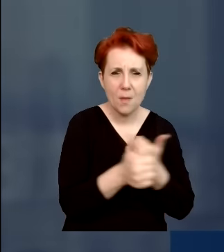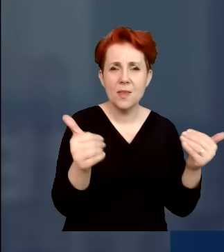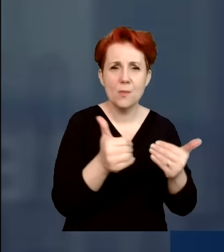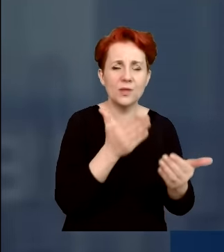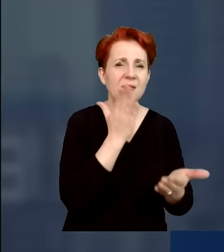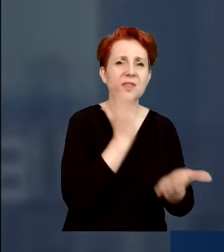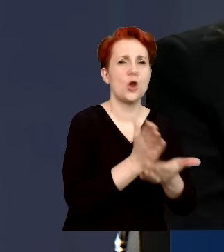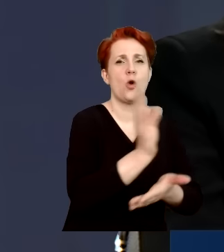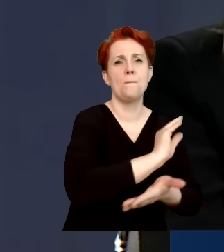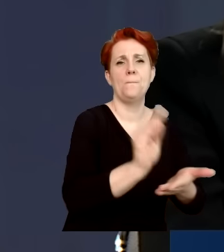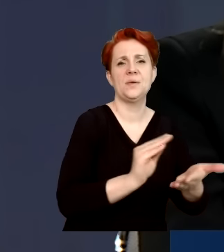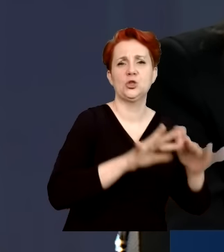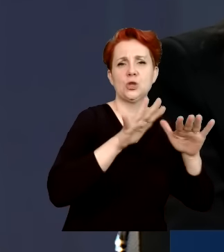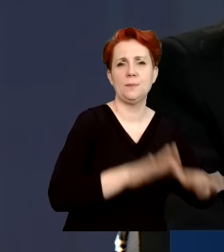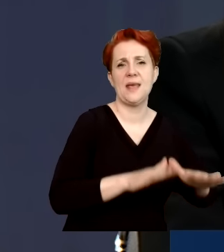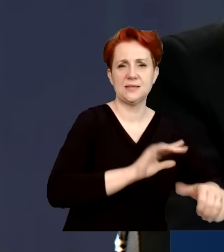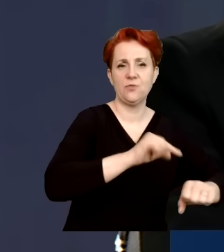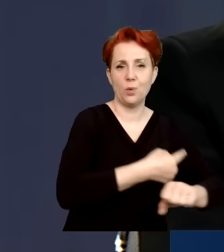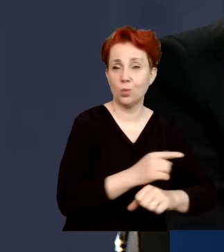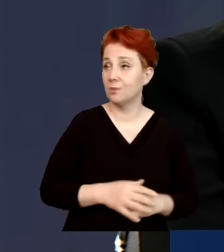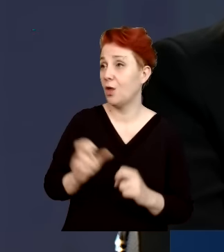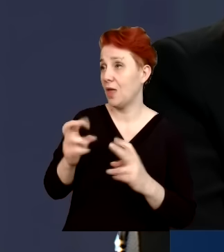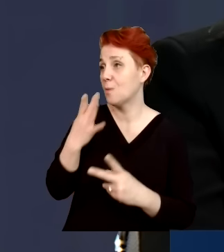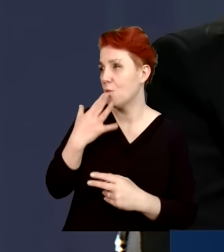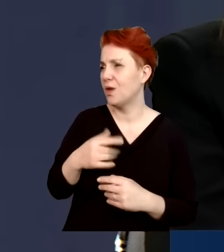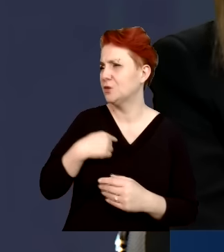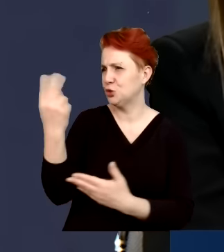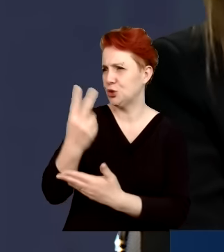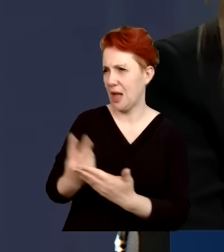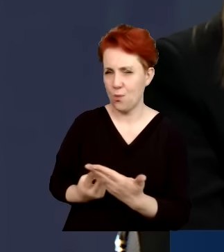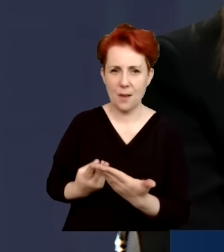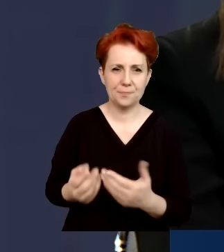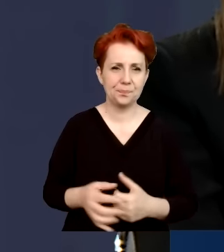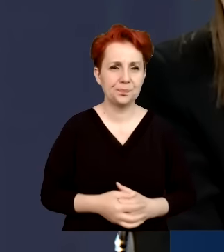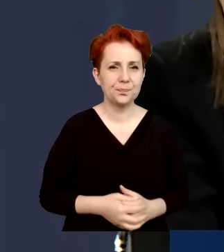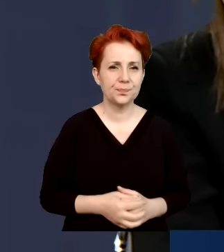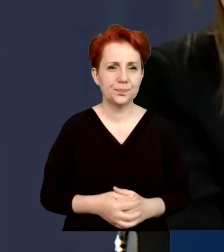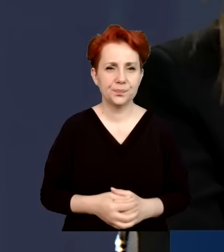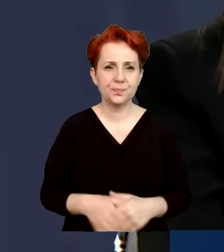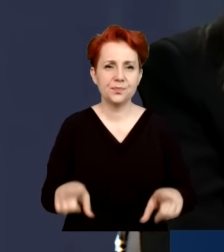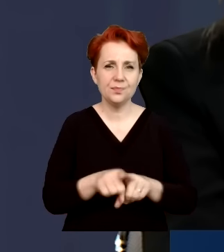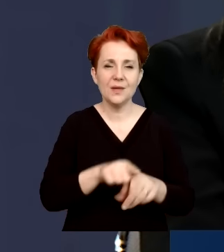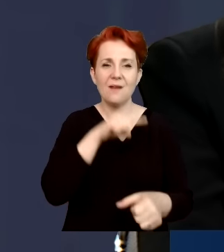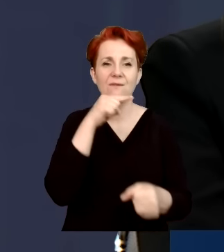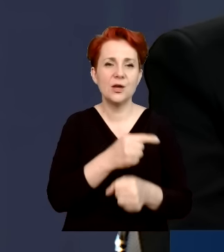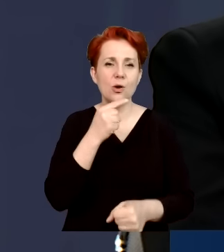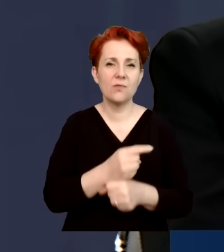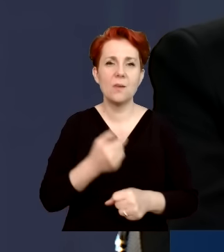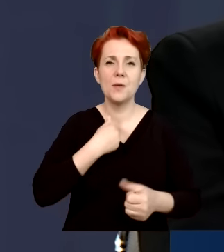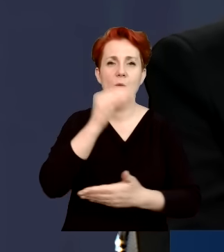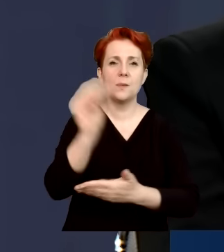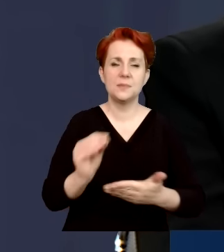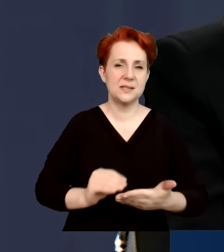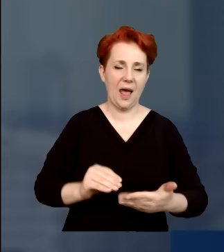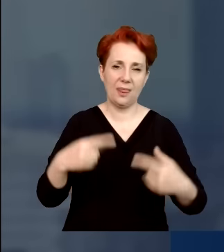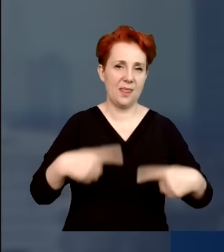prokuraturą. Tak mówiła. No gdzieś przeczytałam, nie wiem, czy w istocie tak mówiła, czy w internecie tak napisano. Nie, no tak samo, jakie wyroki były pisane poza